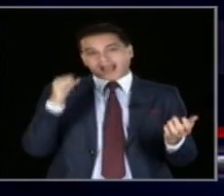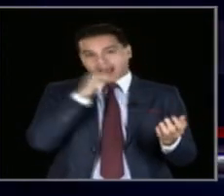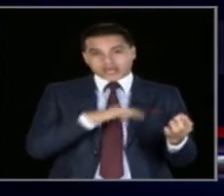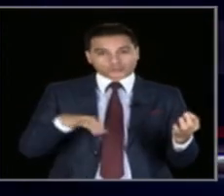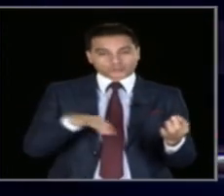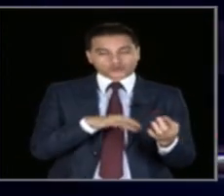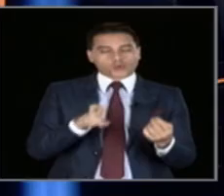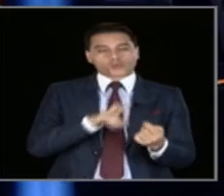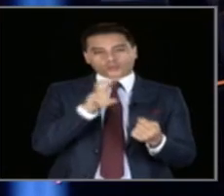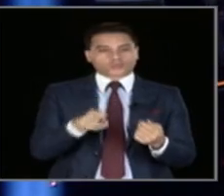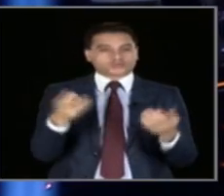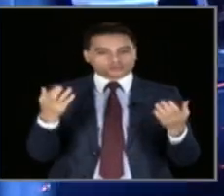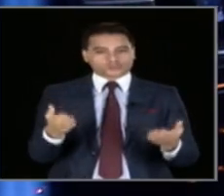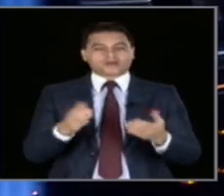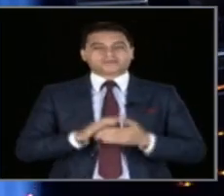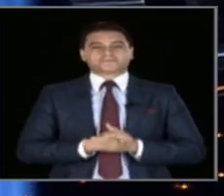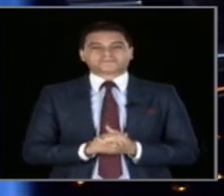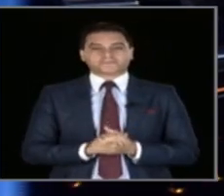وموسيقى، والسؤال هو